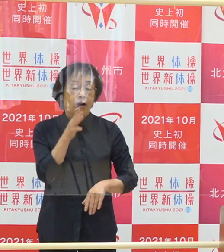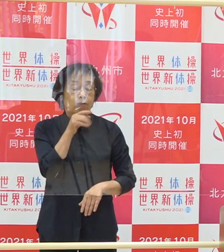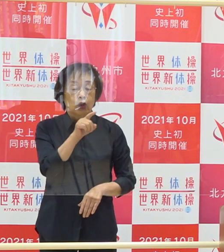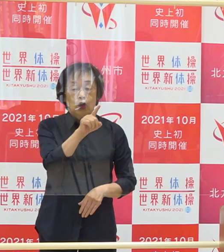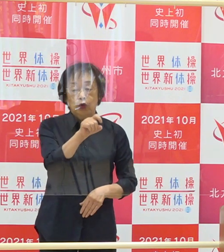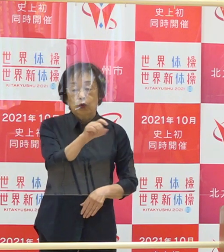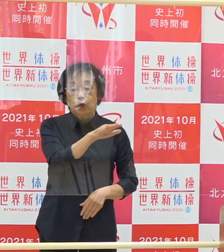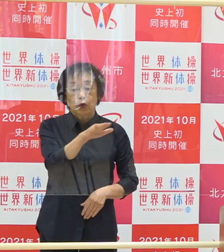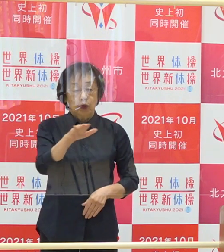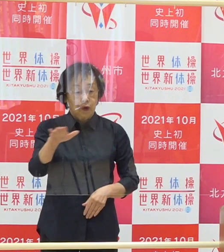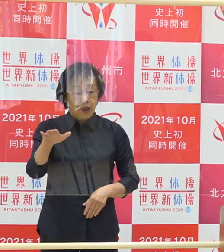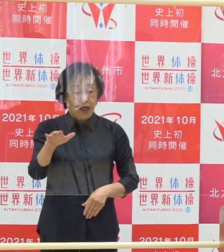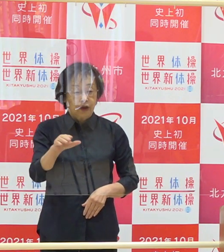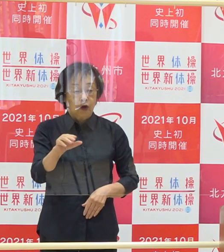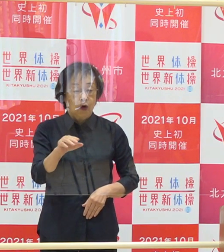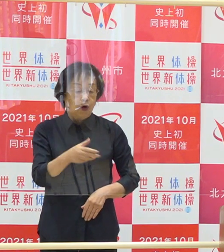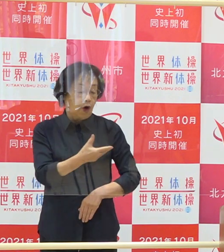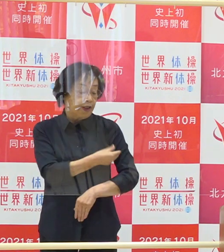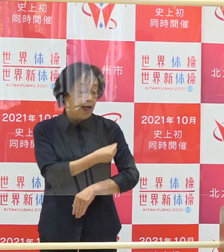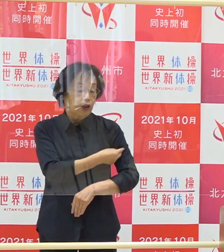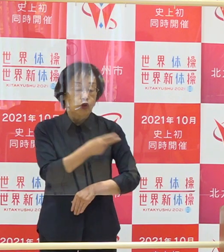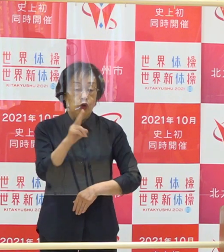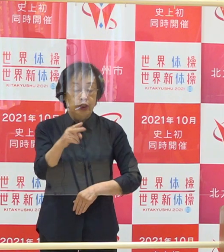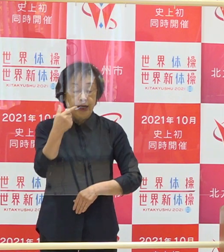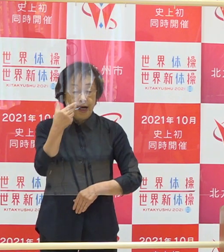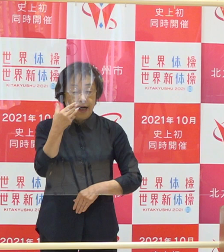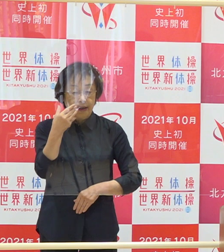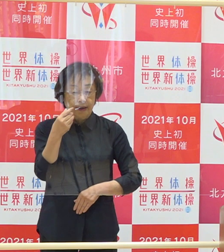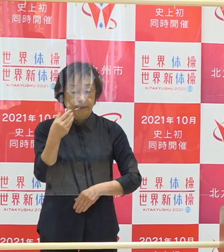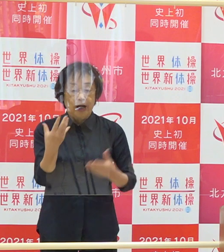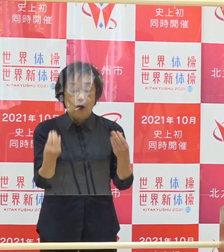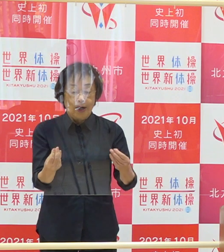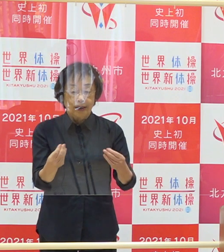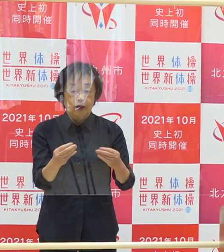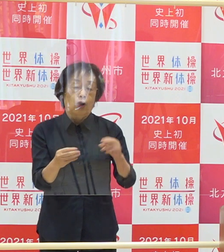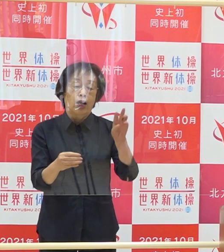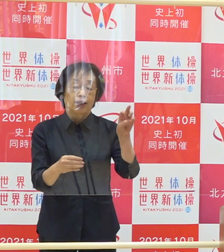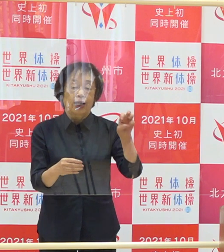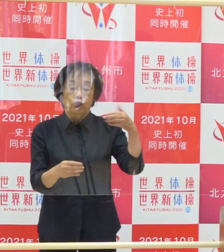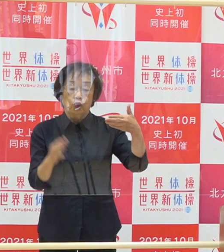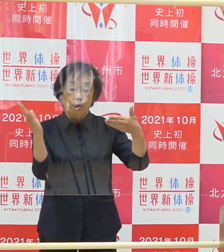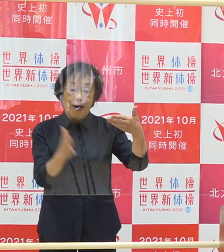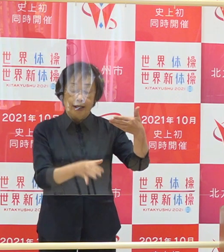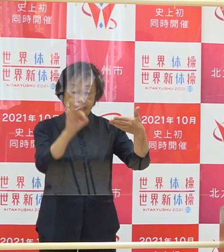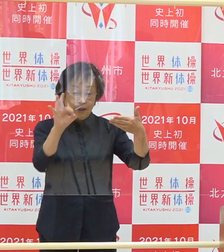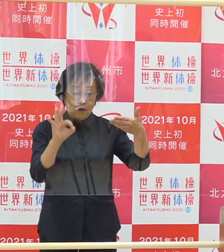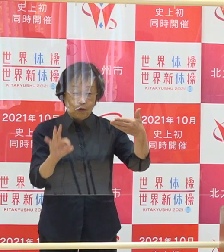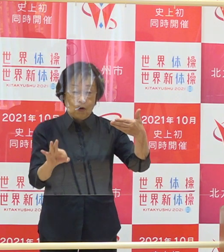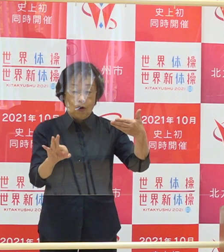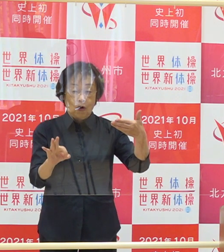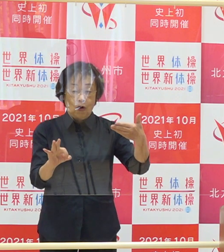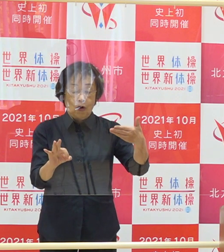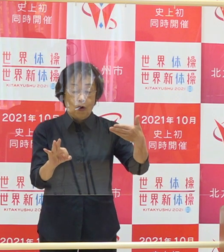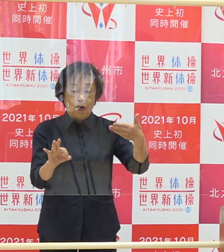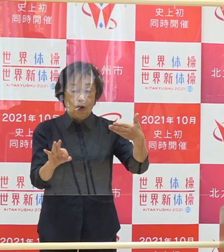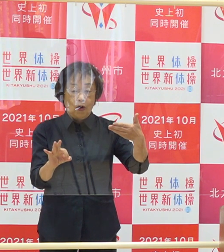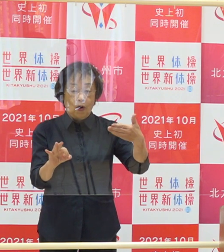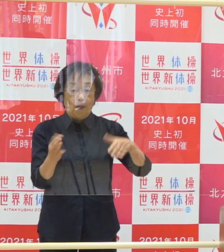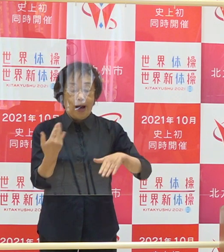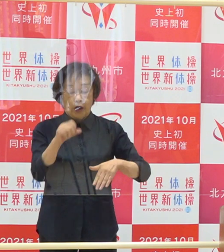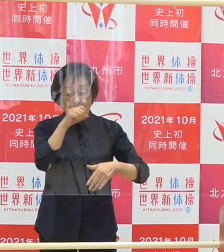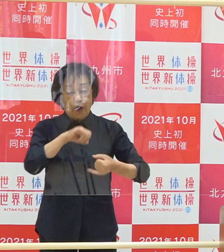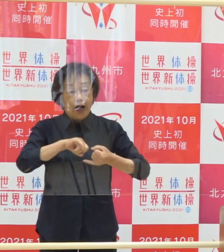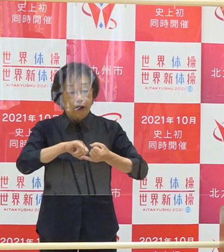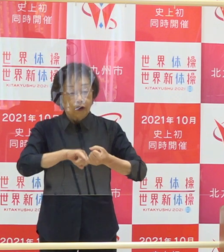の2回接種完了者は約 39%、しかし予約を入れます